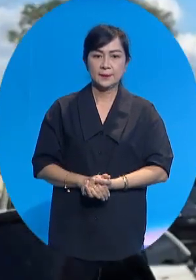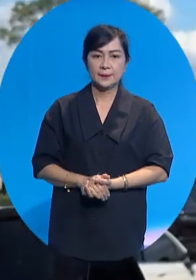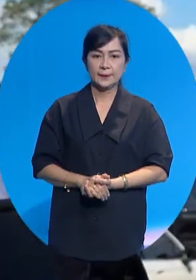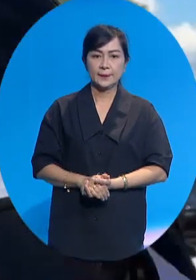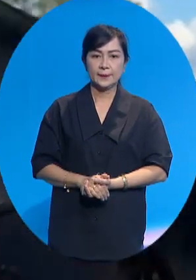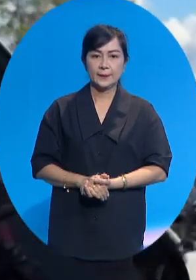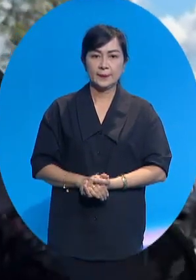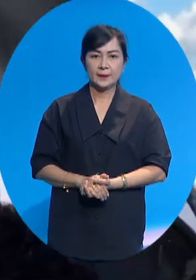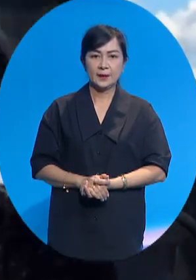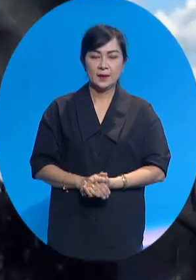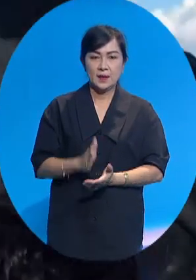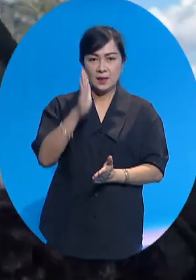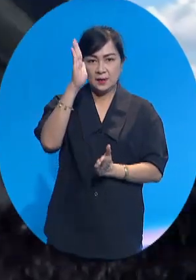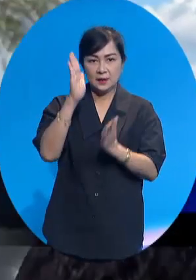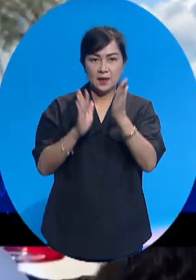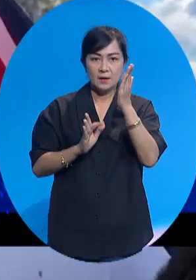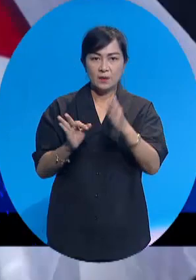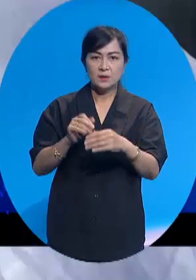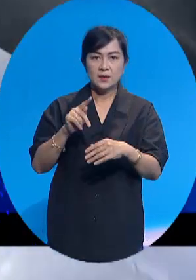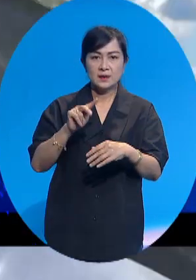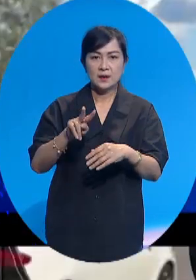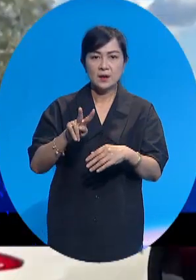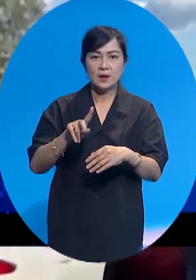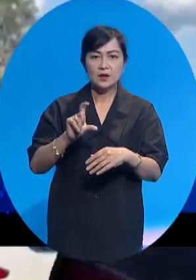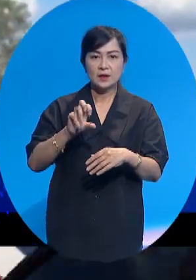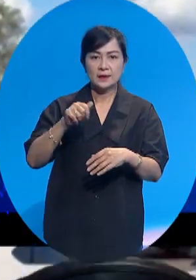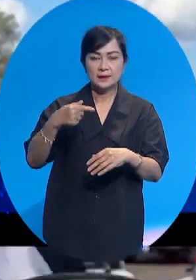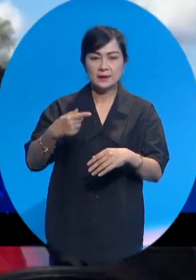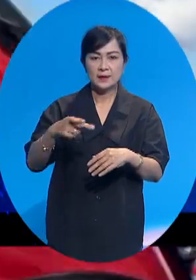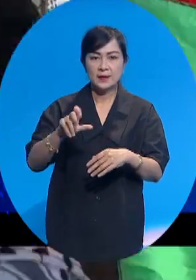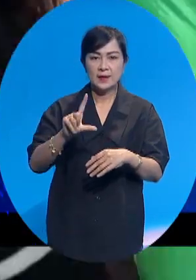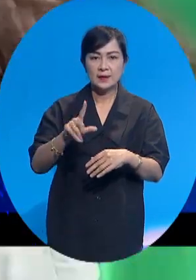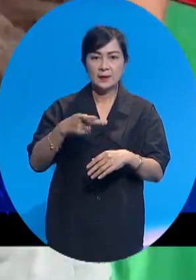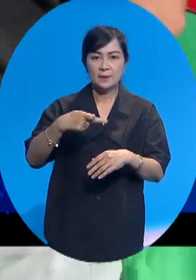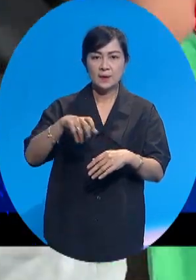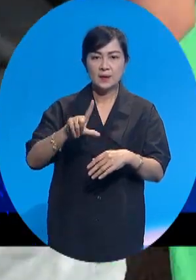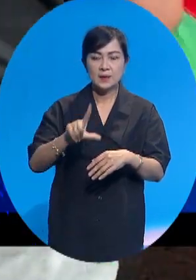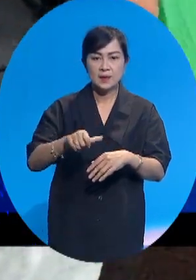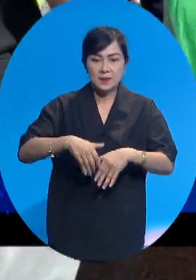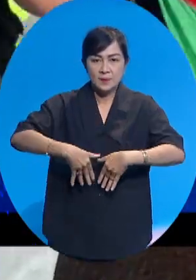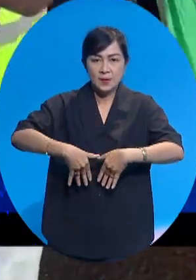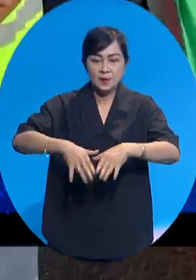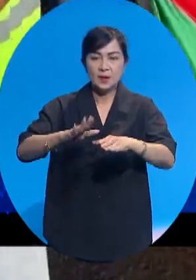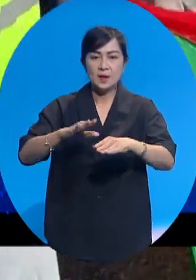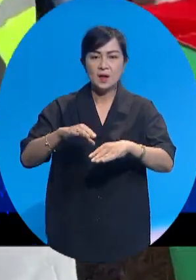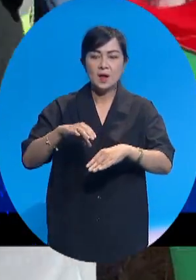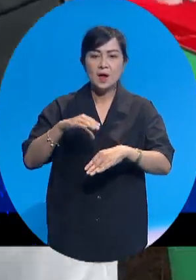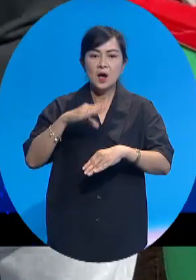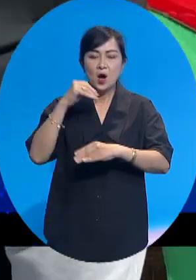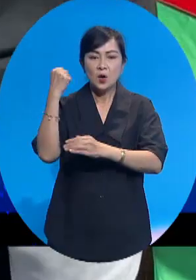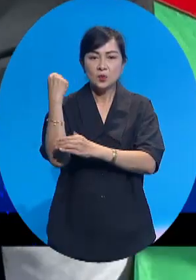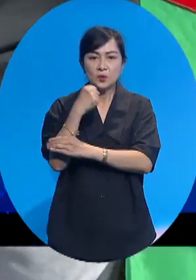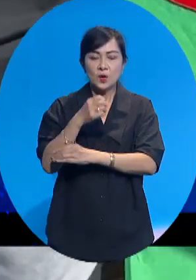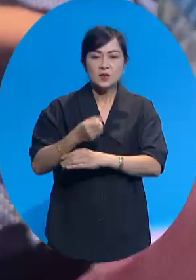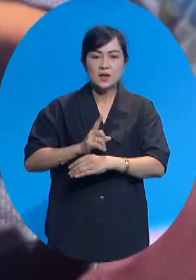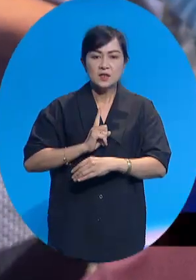gaza tại các thành phố tampa jacksonville Los Angeles và Brooklyn người biểu tình cùng nhau hô to khẩu hiệu Trả Tự Do Cho Người